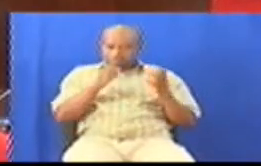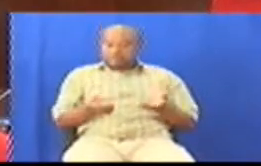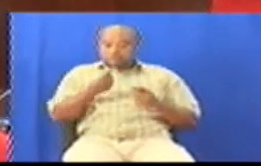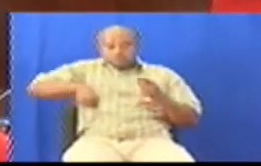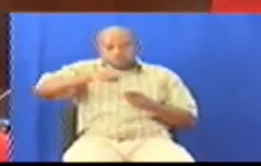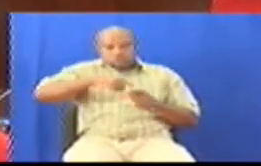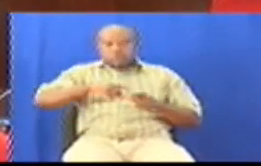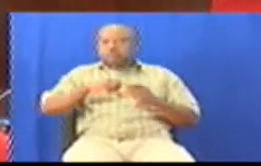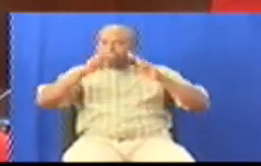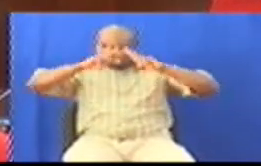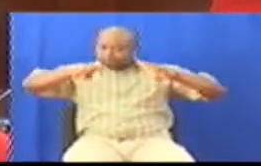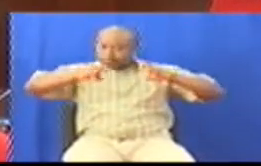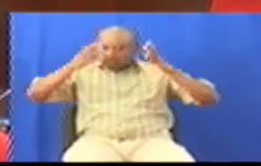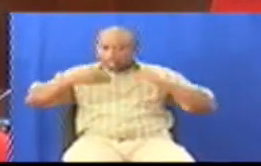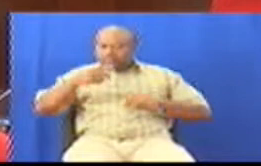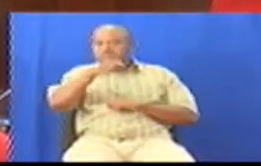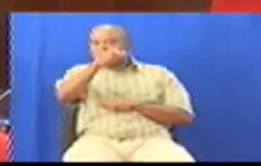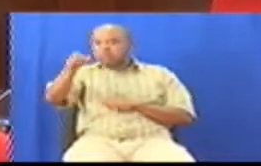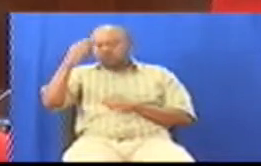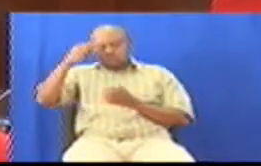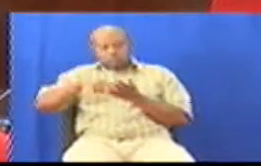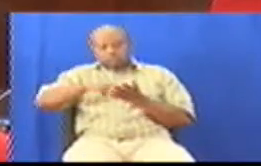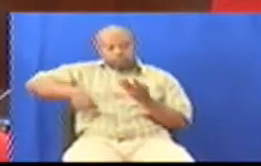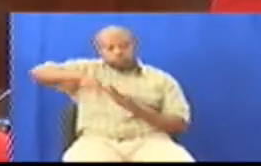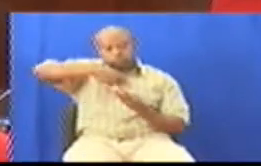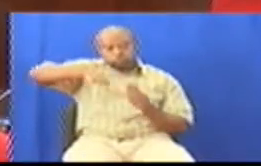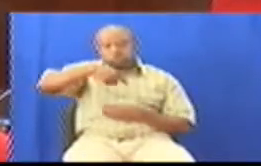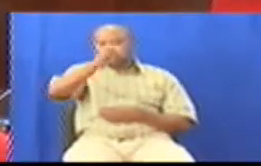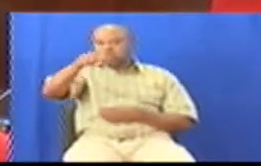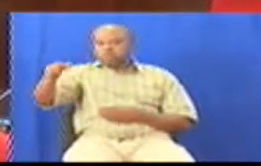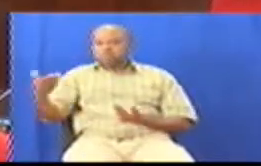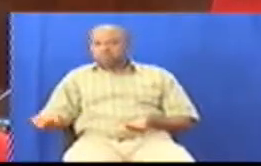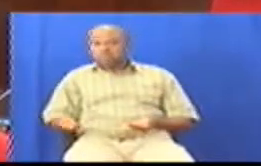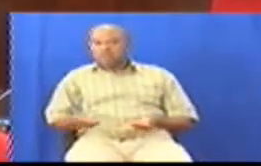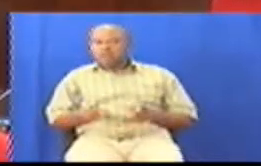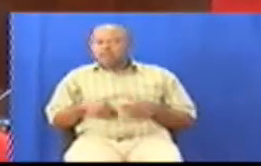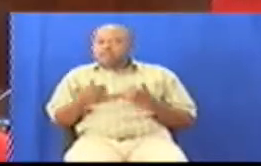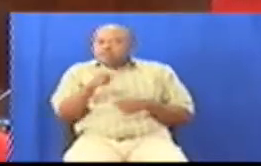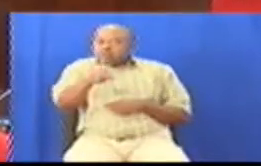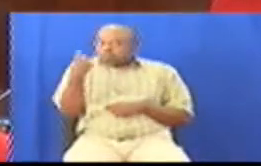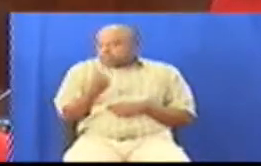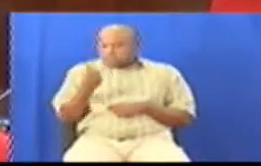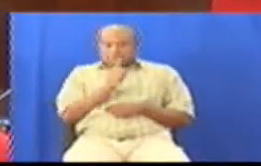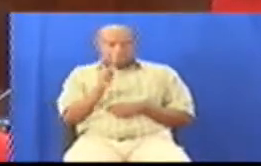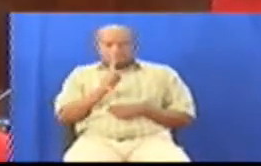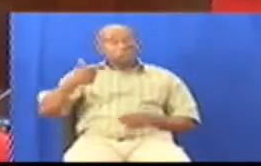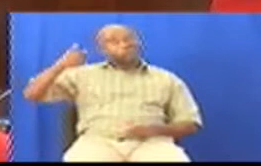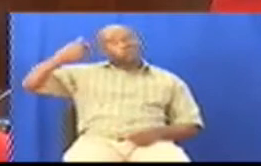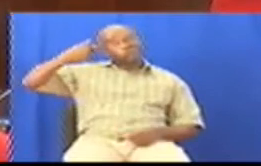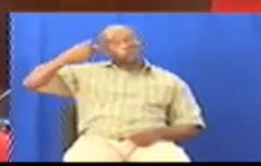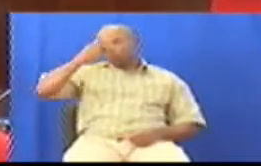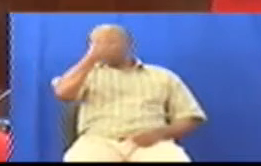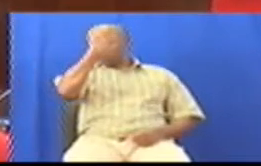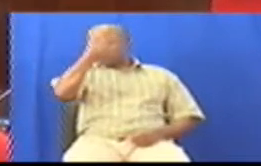tupime afya za wananchi wetu. Tunapochanganyikana tuonekane kwamba tumeshapima, lakini kupima tu kwa kipima joto, kwa kweli mtu anaweza